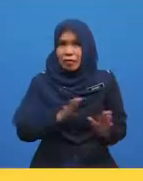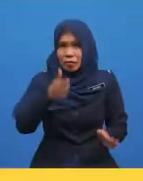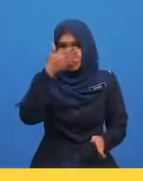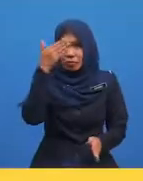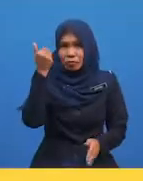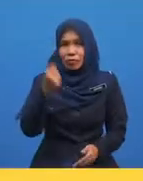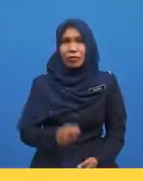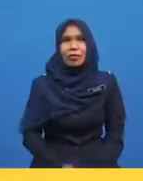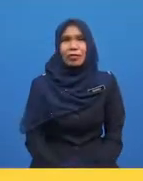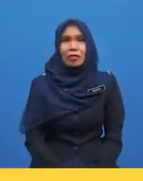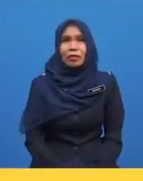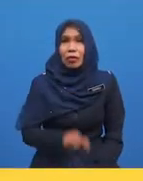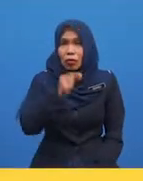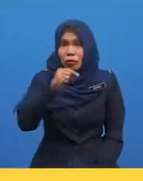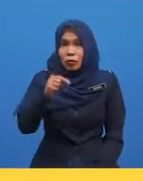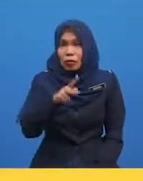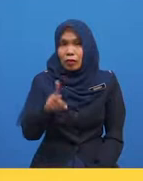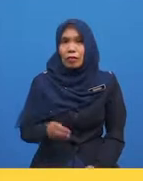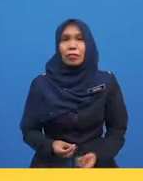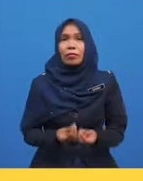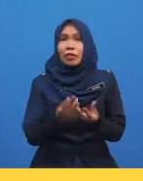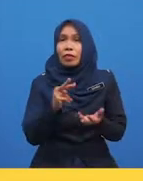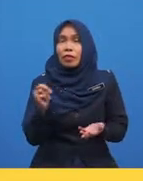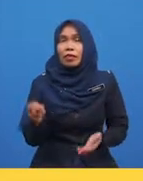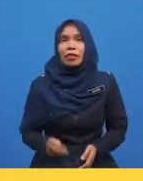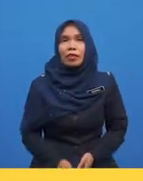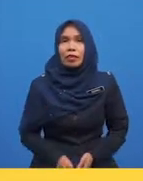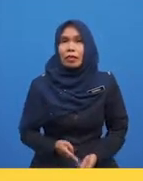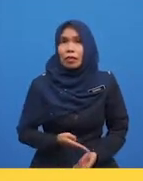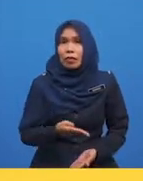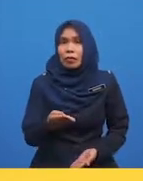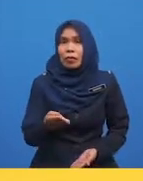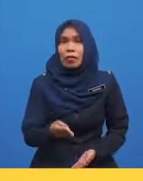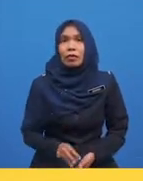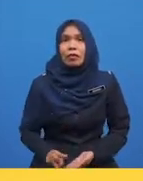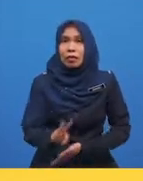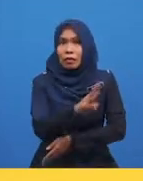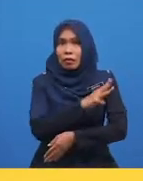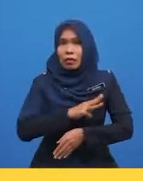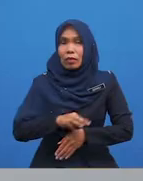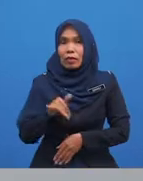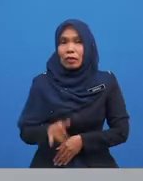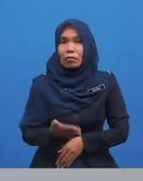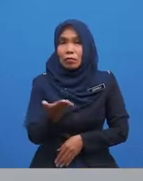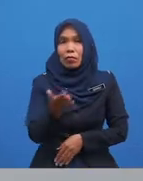Jangan lupa tuliskan pecahan bagi kawasan yang kamu warnakan